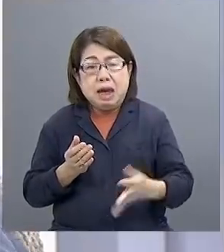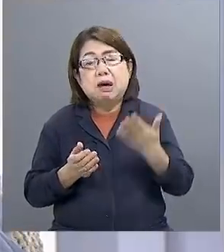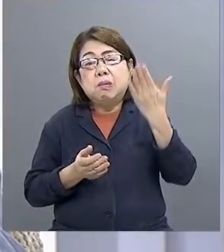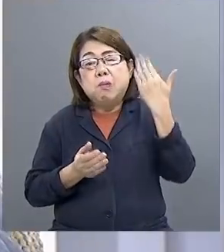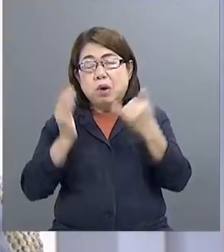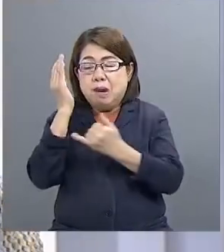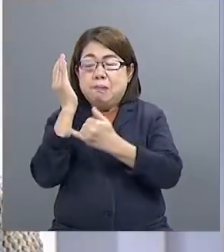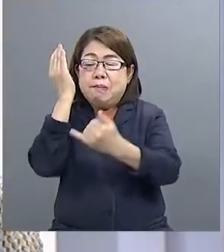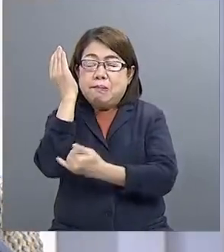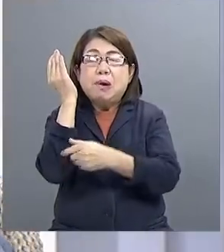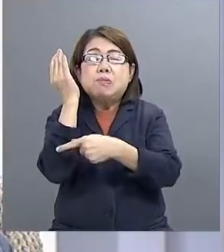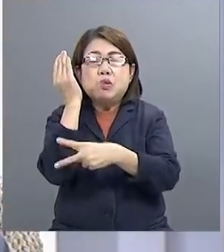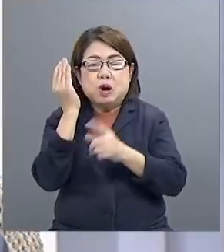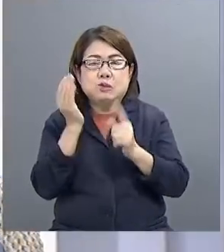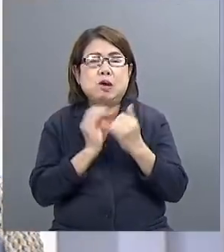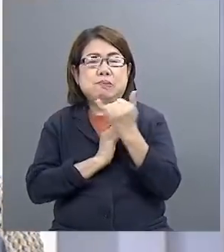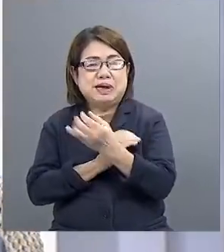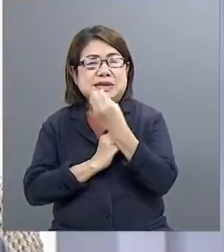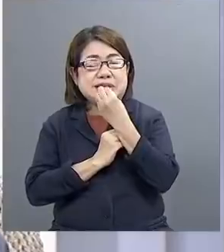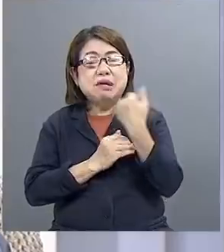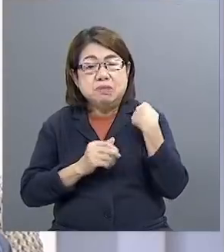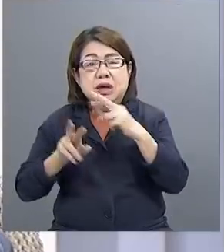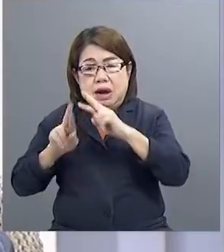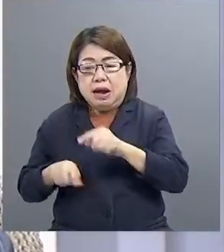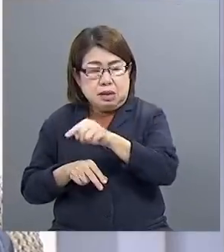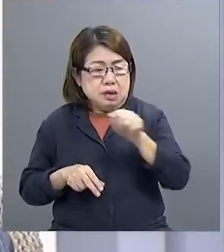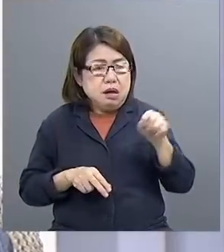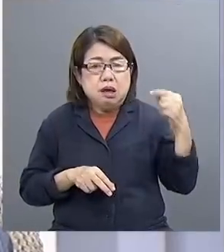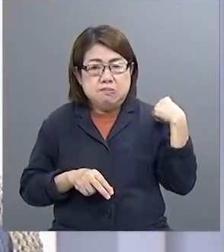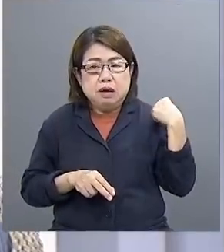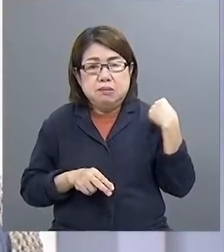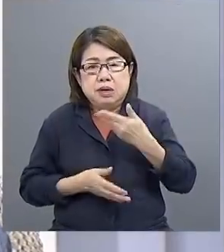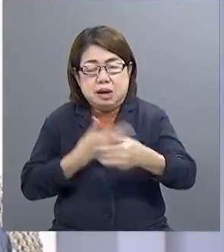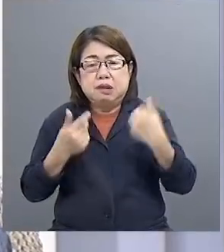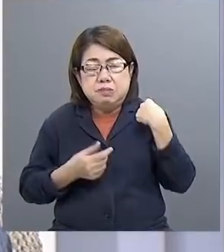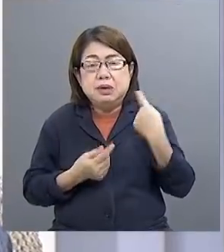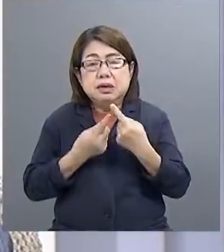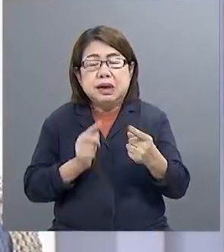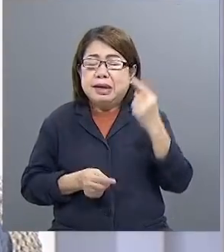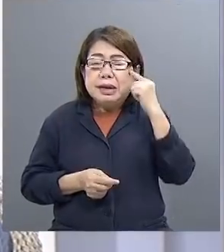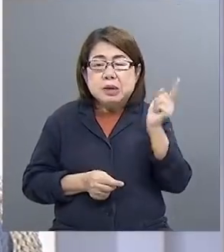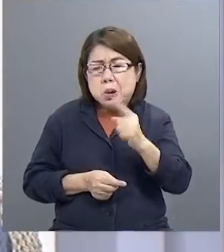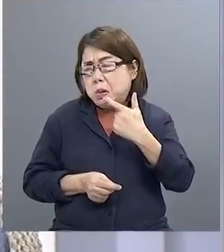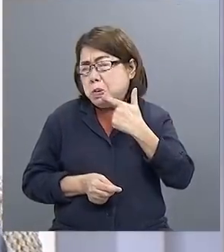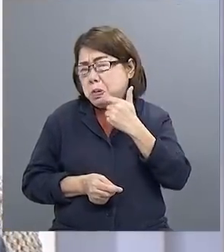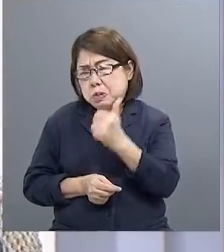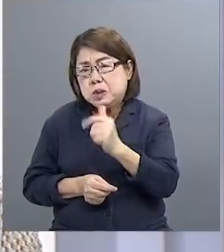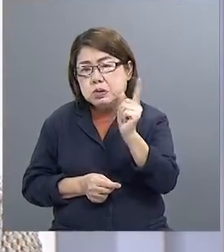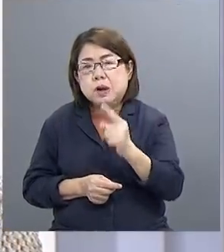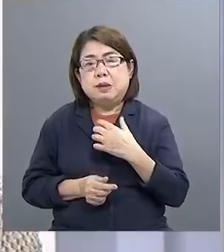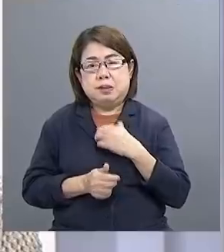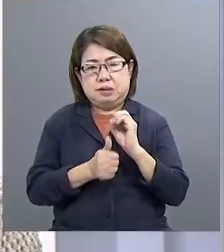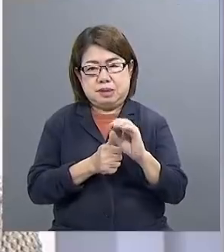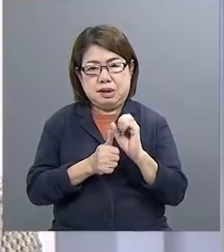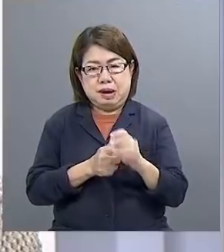ชิมจริงมีหลายร้านกับที่ขาย oldอยู่นะครับถ้าเกิดจะหาร้านอร่อยๆเนี่ยผมแนะนำก็คือย่านใจกลาง